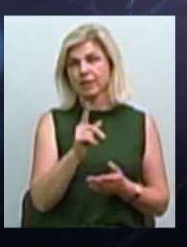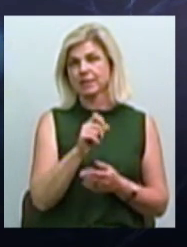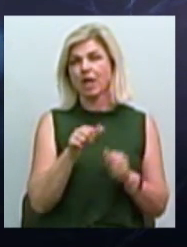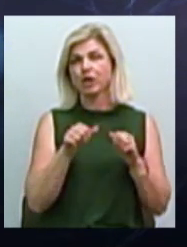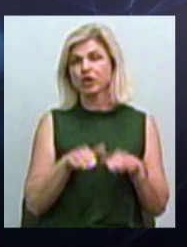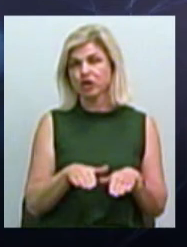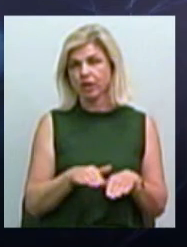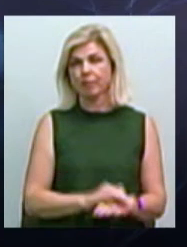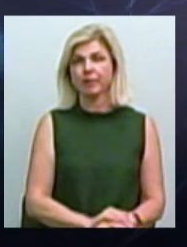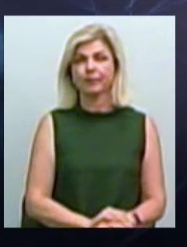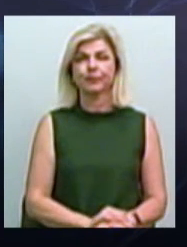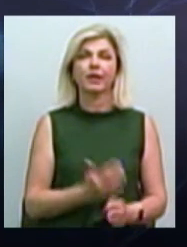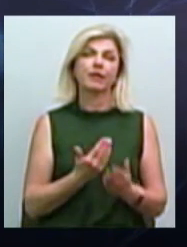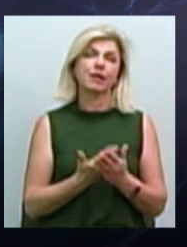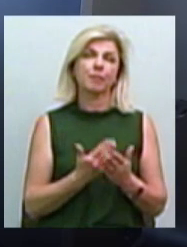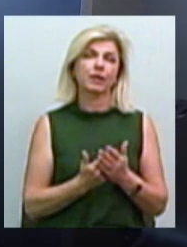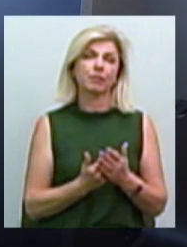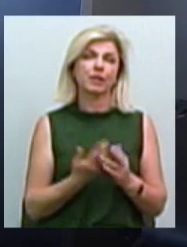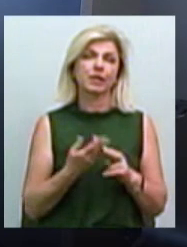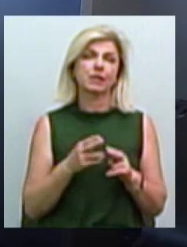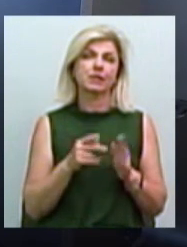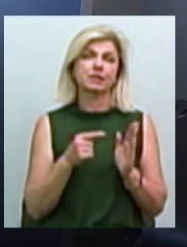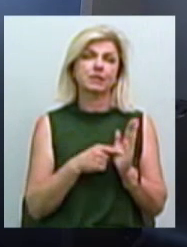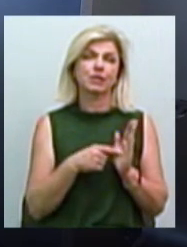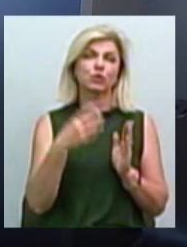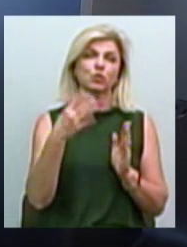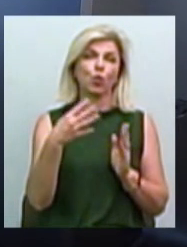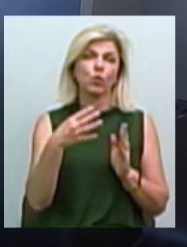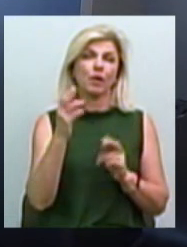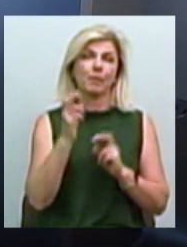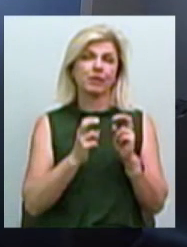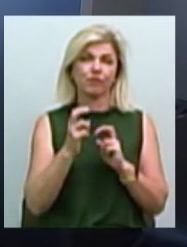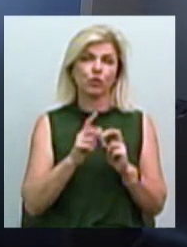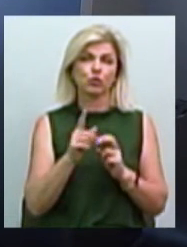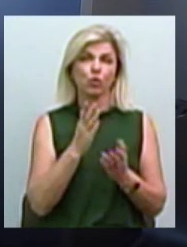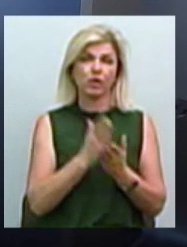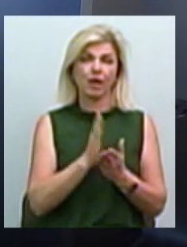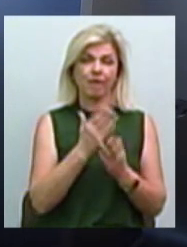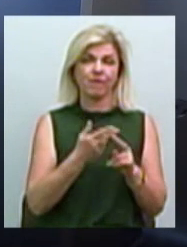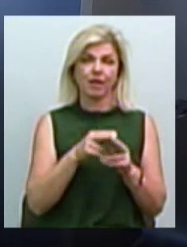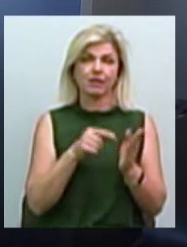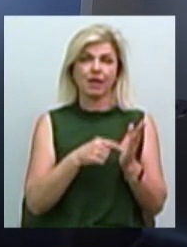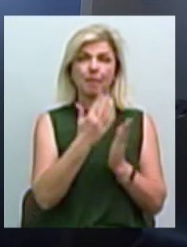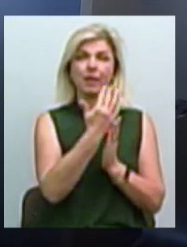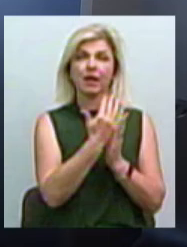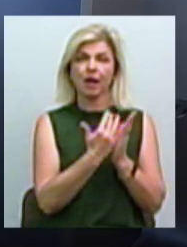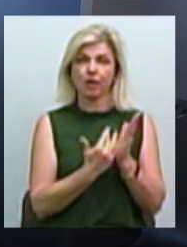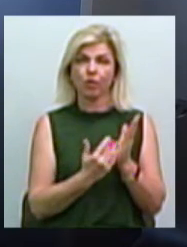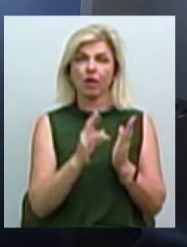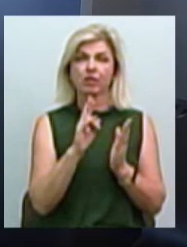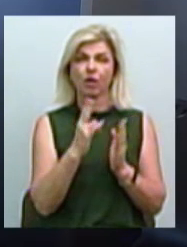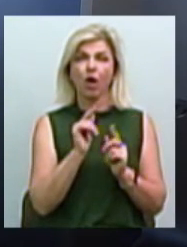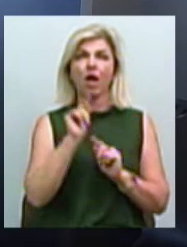А, наприклад, серед цих 40 чи навіть більше підприємств, котрі є в цьому переліку, Миколаївська